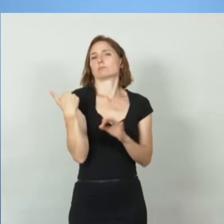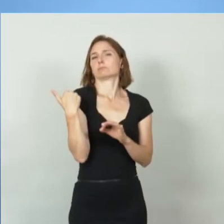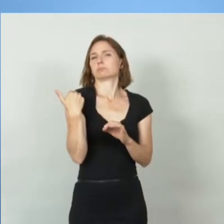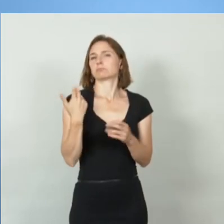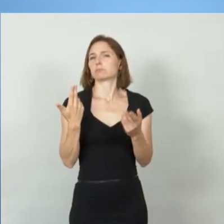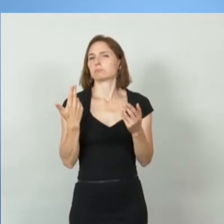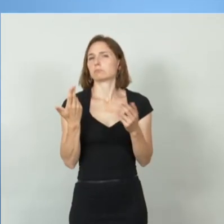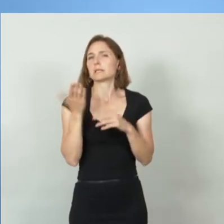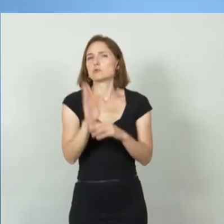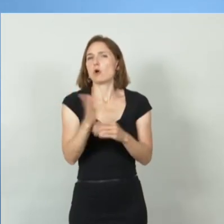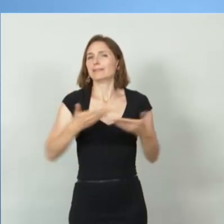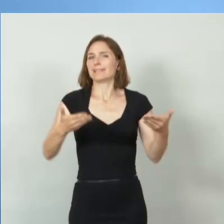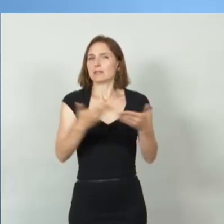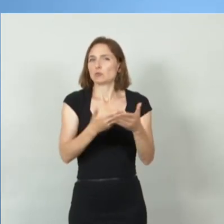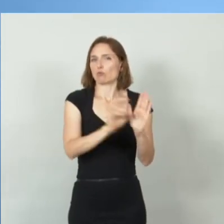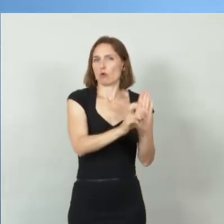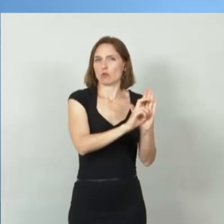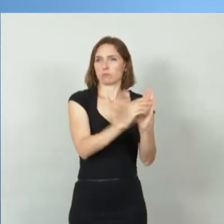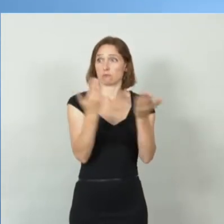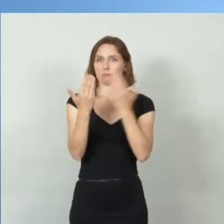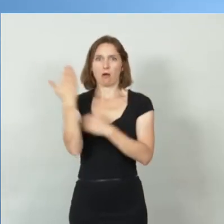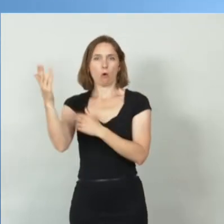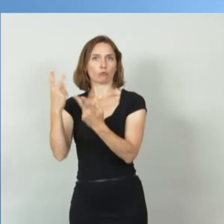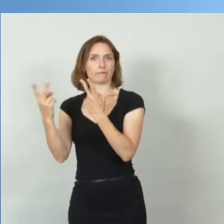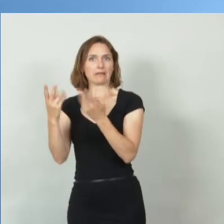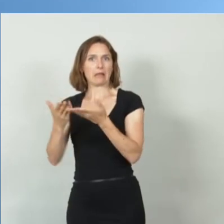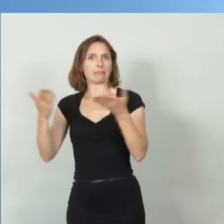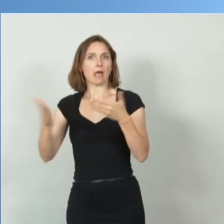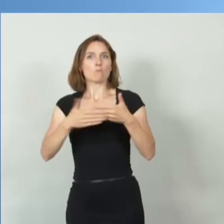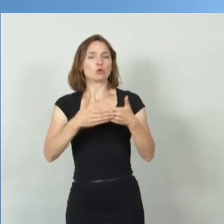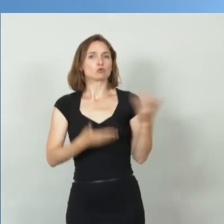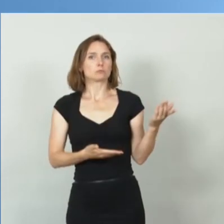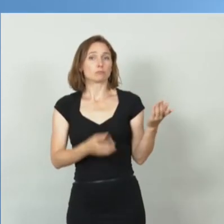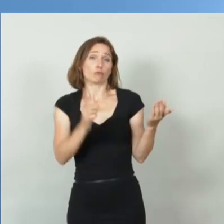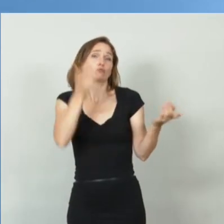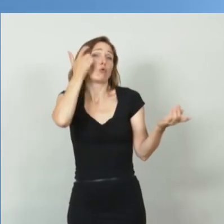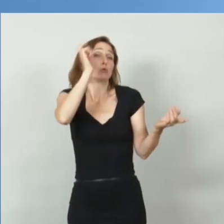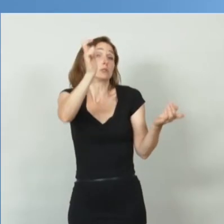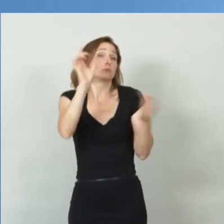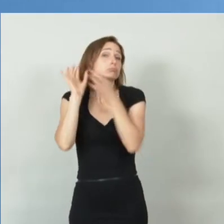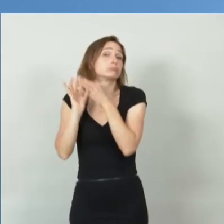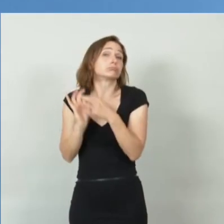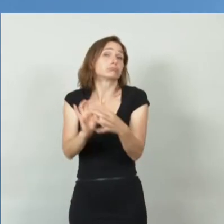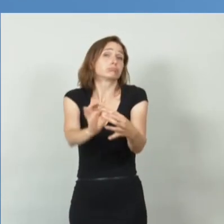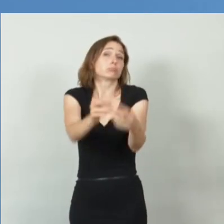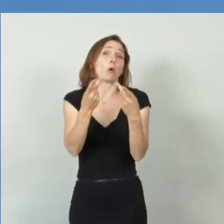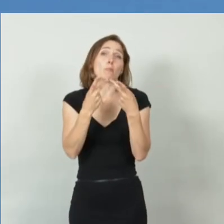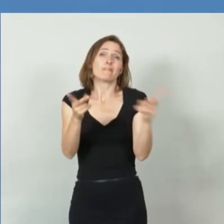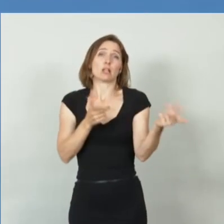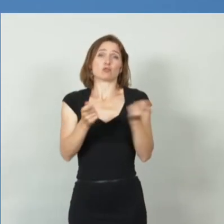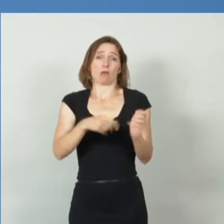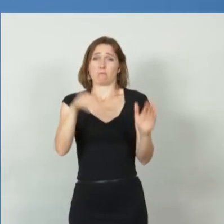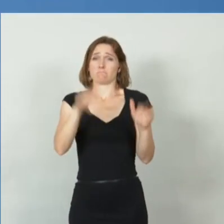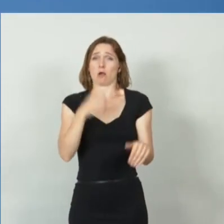par rapport aux autres villes de la même strate sur ce point vous êtes cohérent avec vous-même cohérent dans la gestion médiocre de la ville depuis des